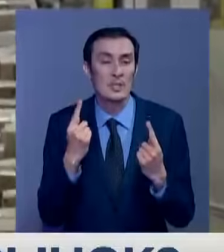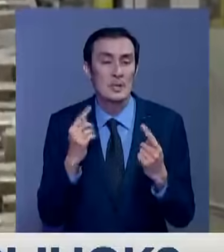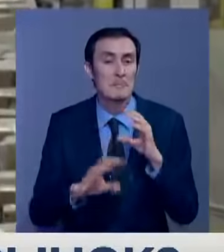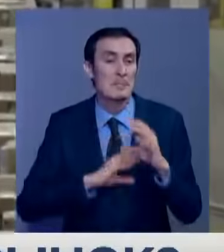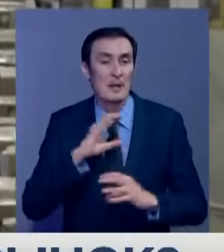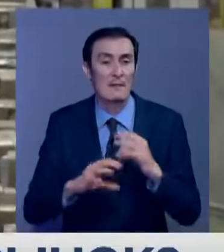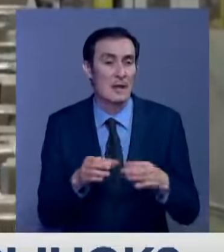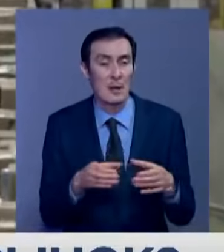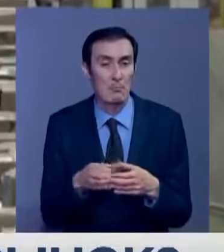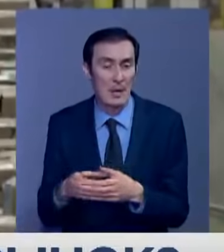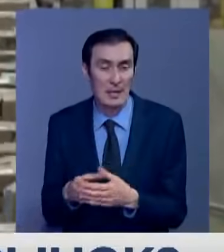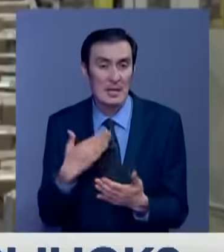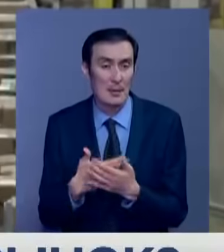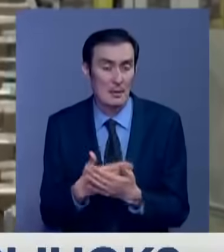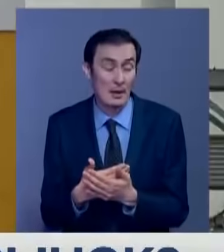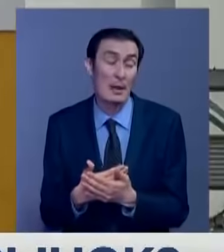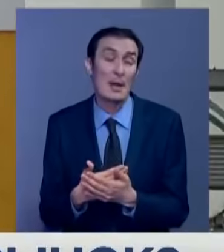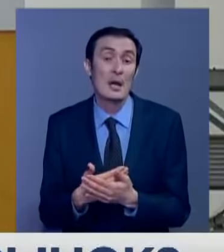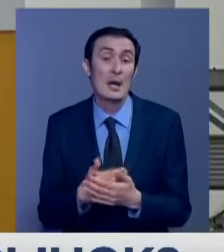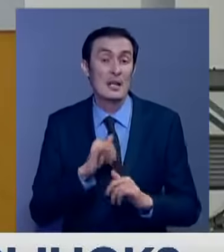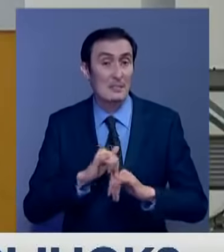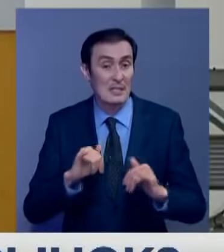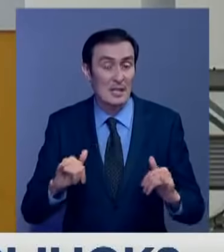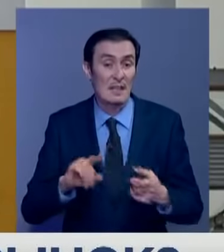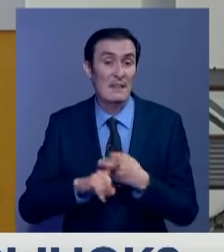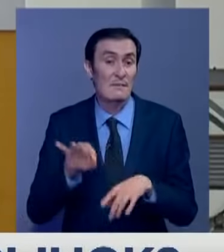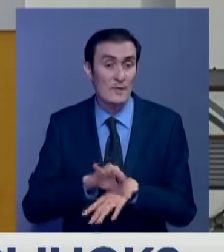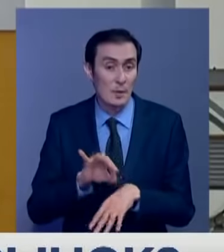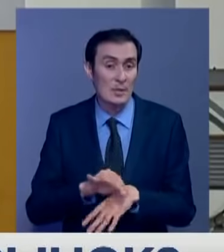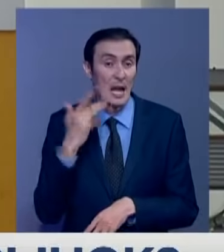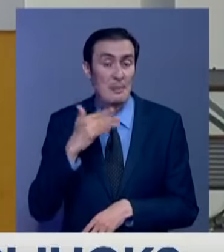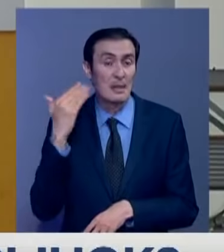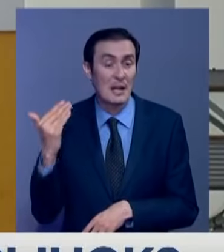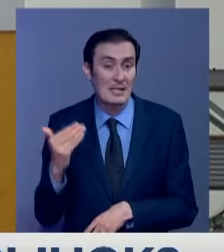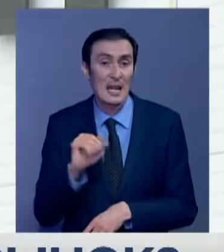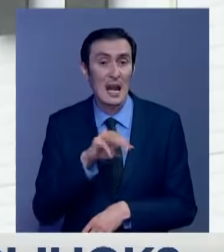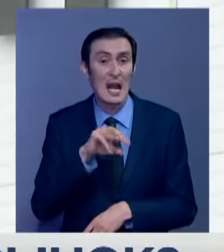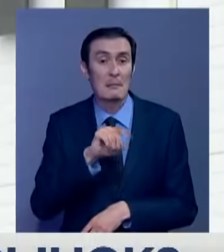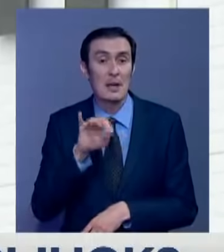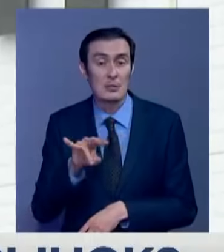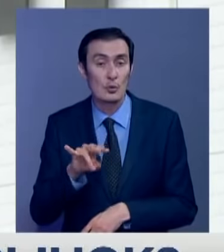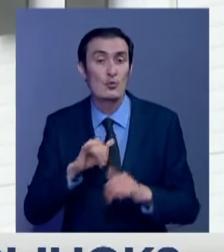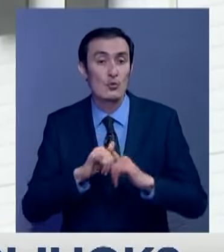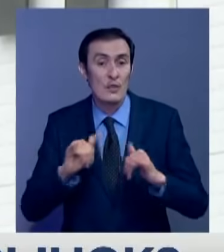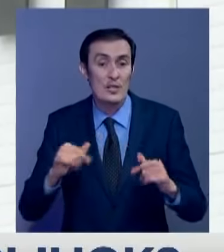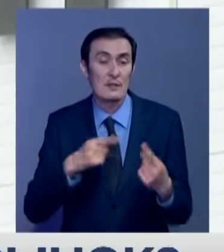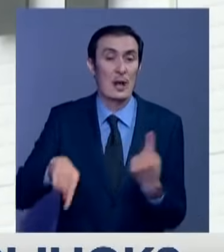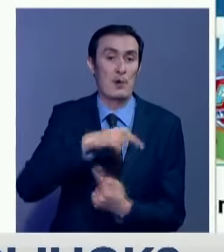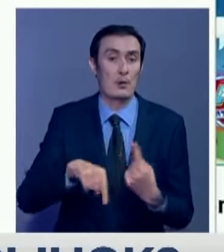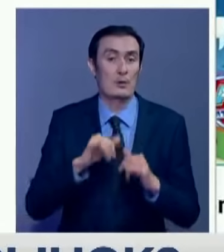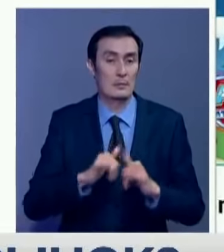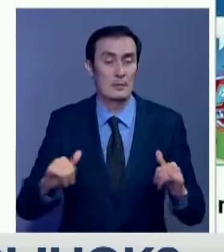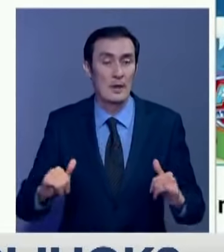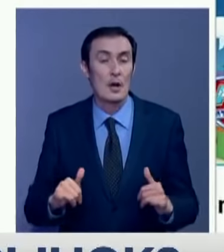мировые IT-гиганты. Так именно благодаря распространению коронавируса американская Amazon наращивает обороты. В